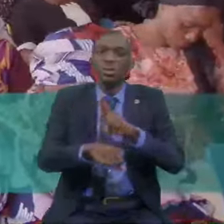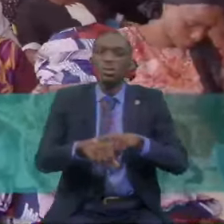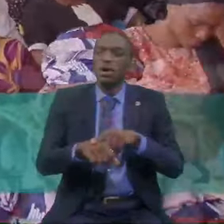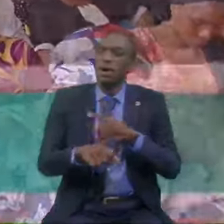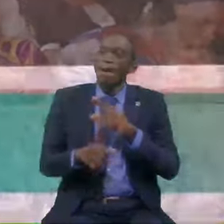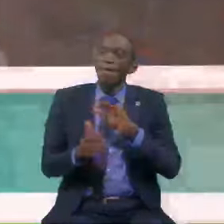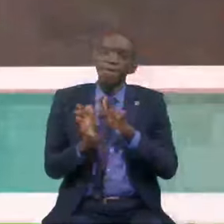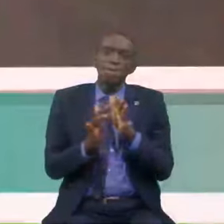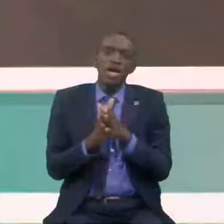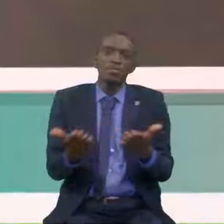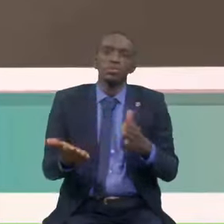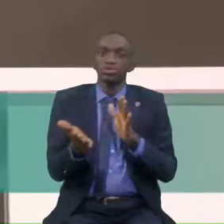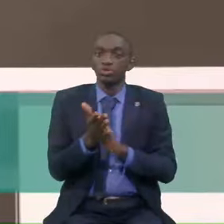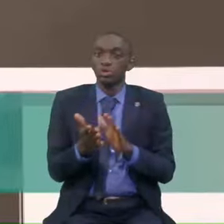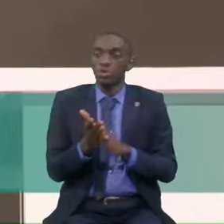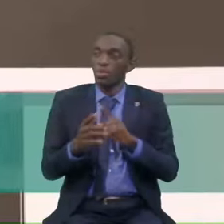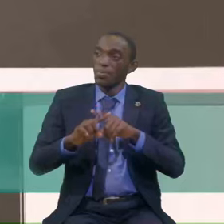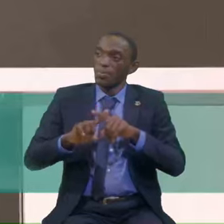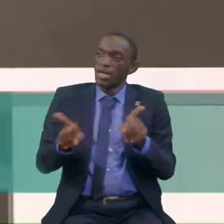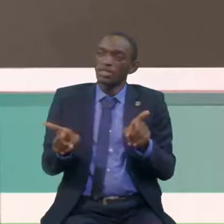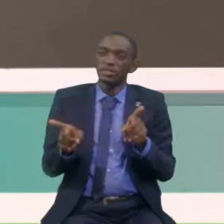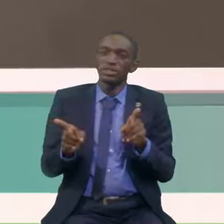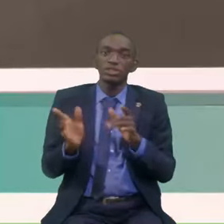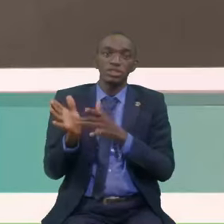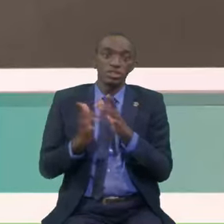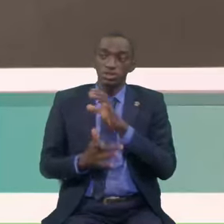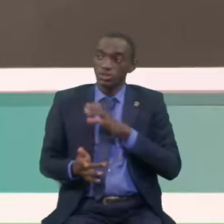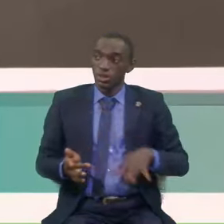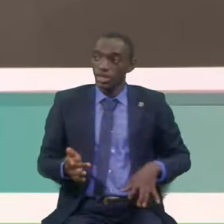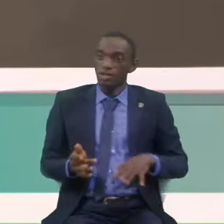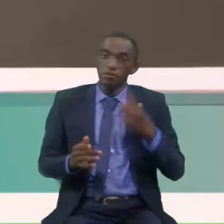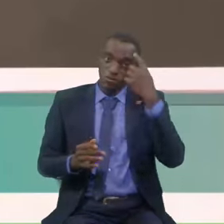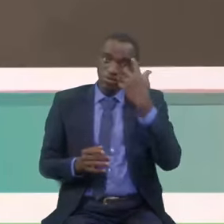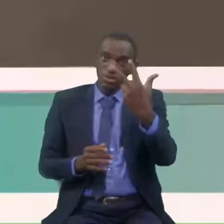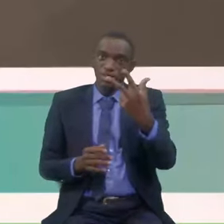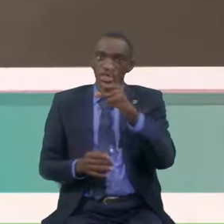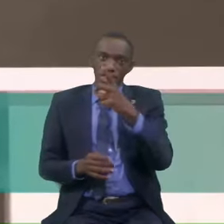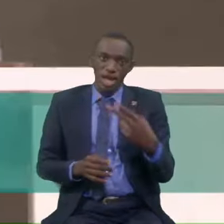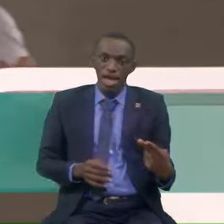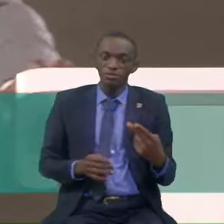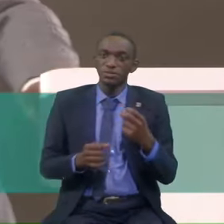Ils étaient dans l'école biblique de Jésus-Christ pendant 3 ans et demi.